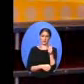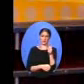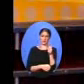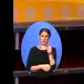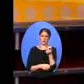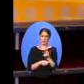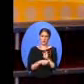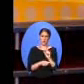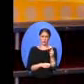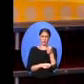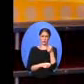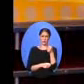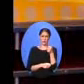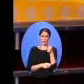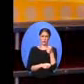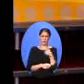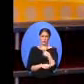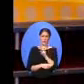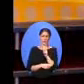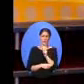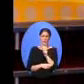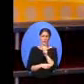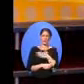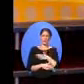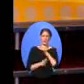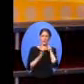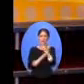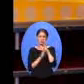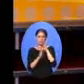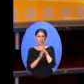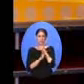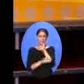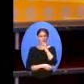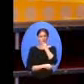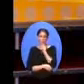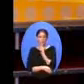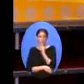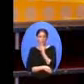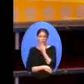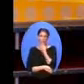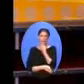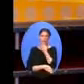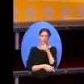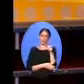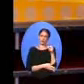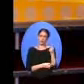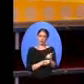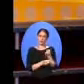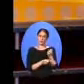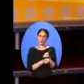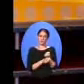לא השקעתי בכלל אנרגיות להסתיר את המעשה,